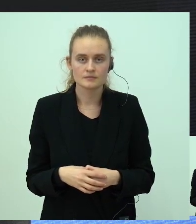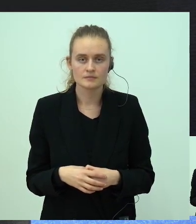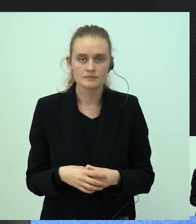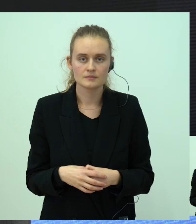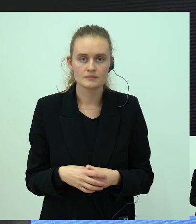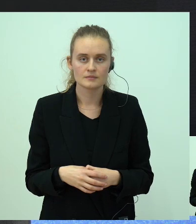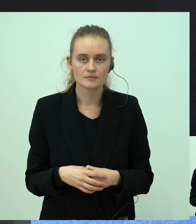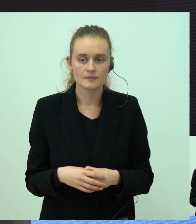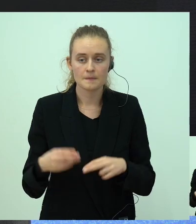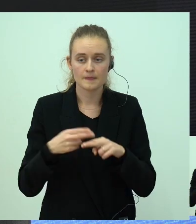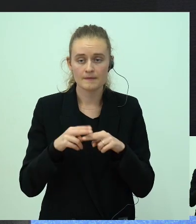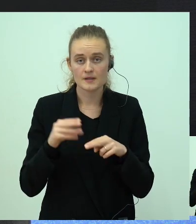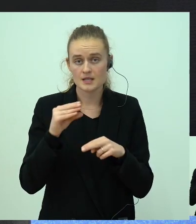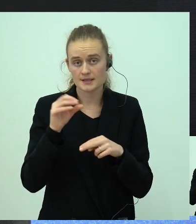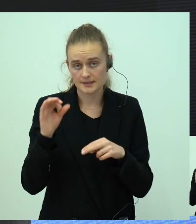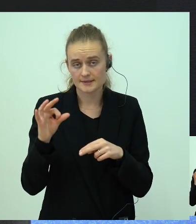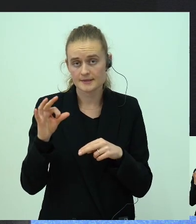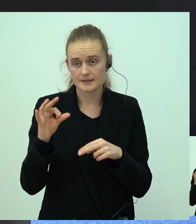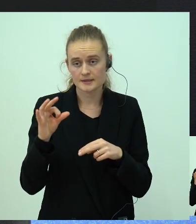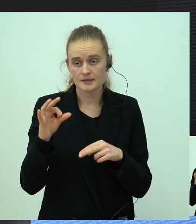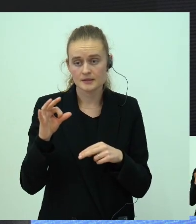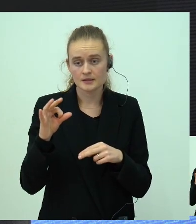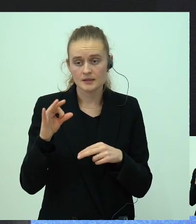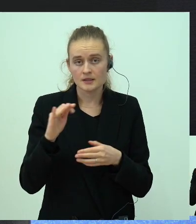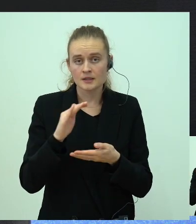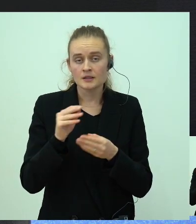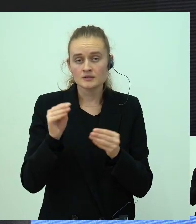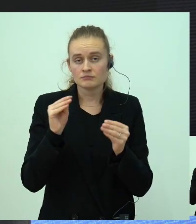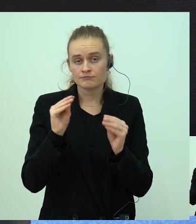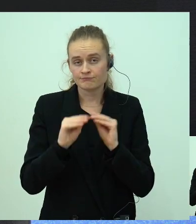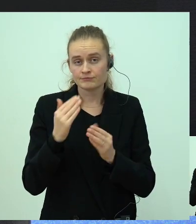Būtent dėl to ES yra parengusi